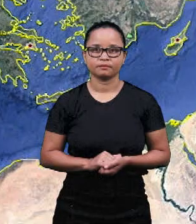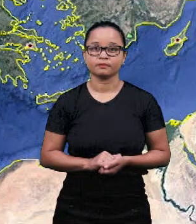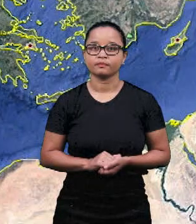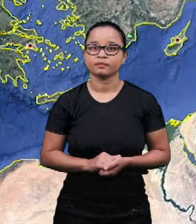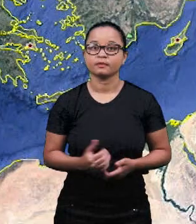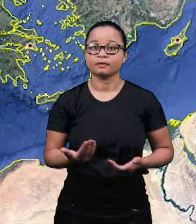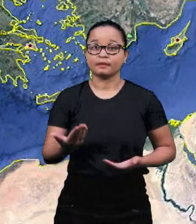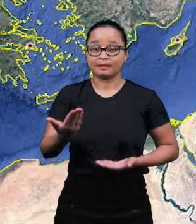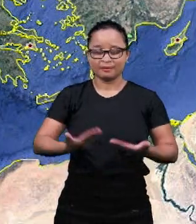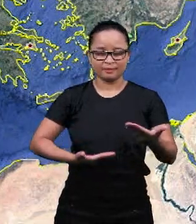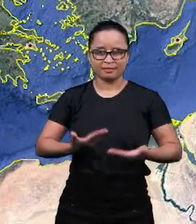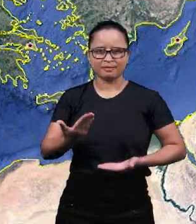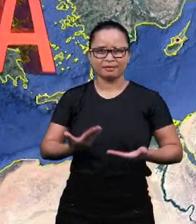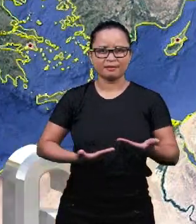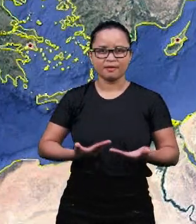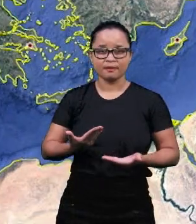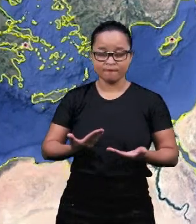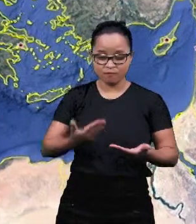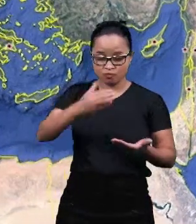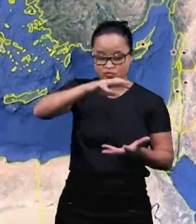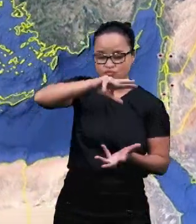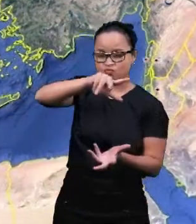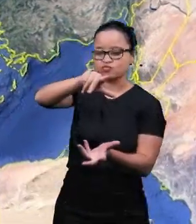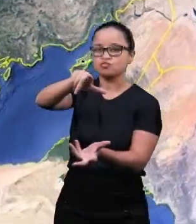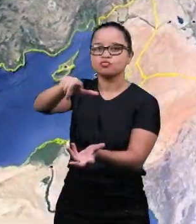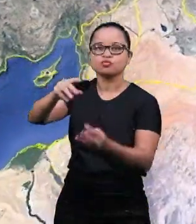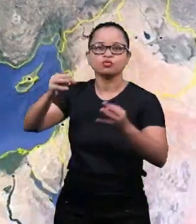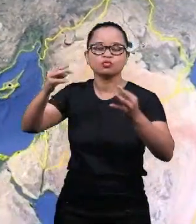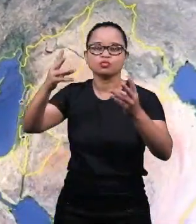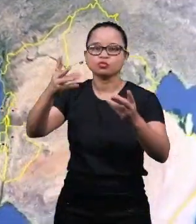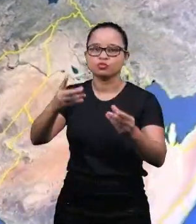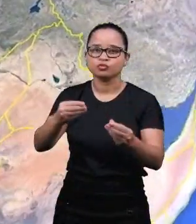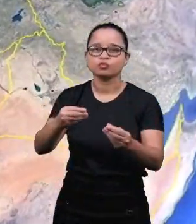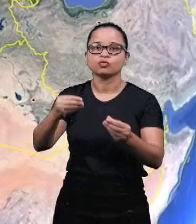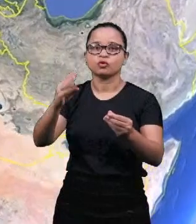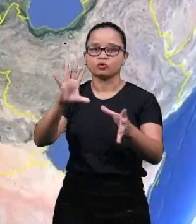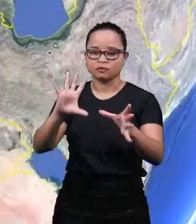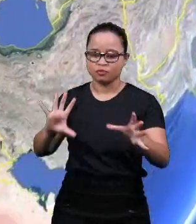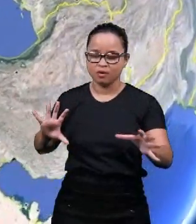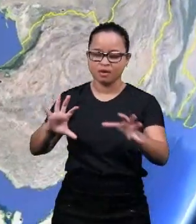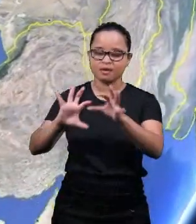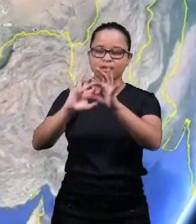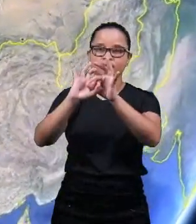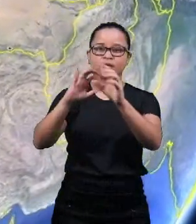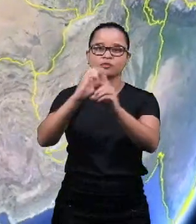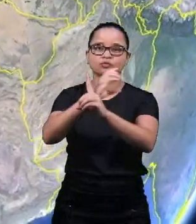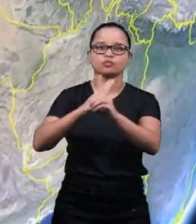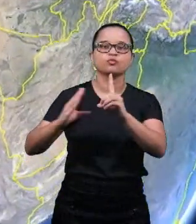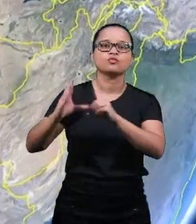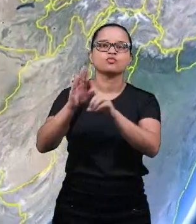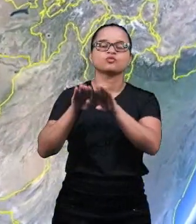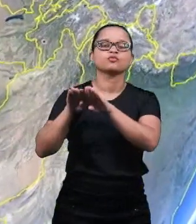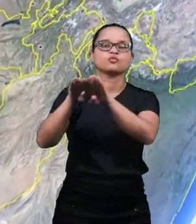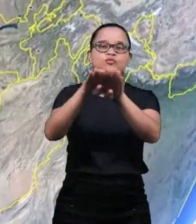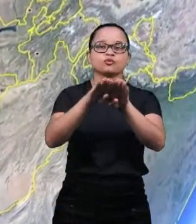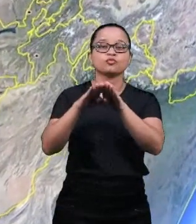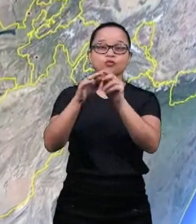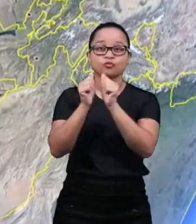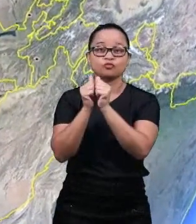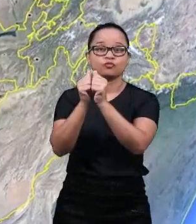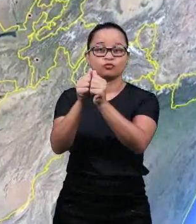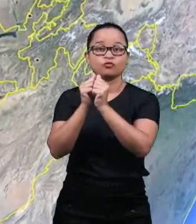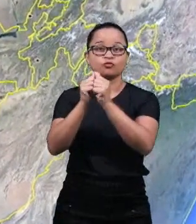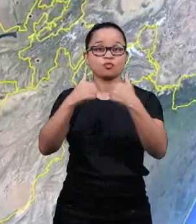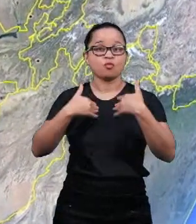Des frères et sœurs de toutes les parties du monde participent d'un même culte, ensemble, dans un même corps et dans un